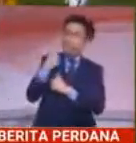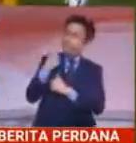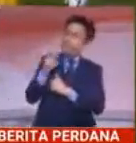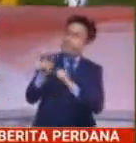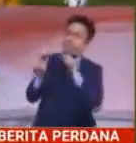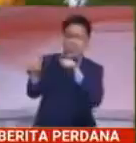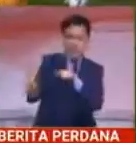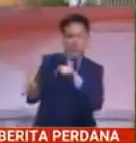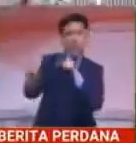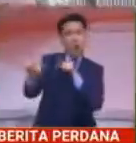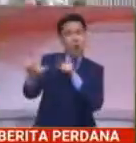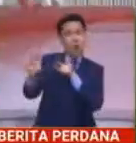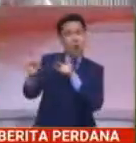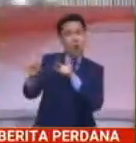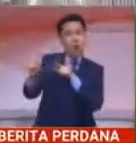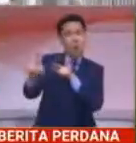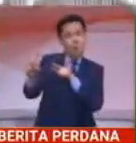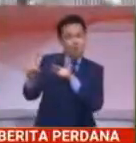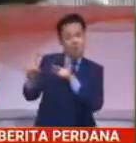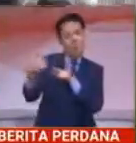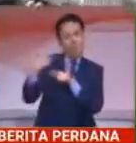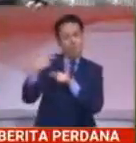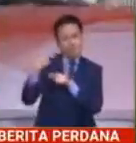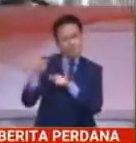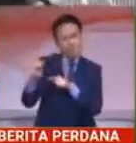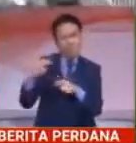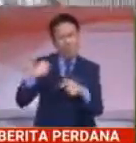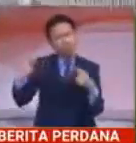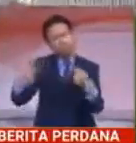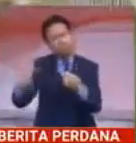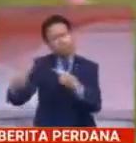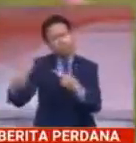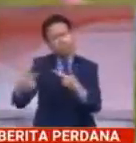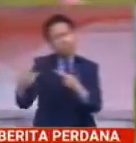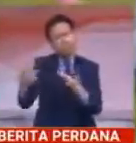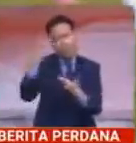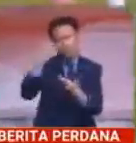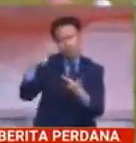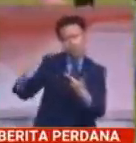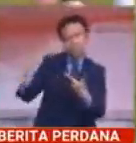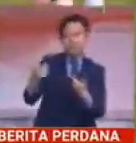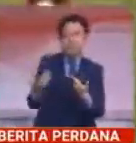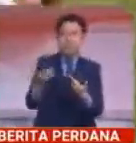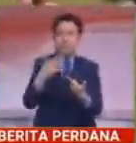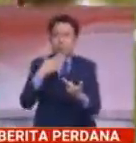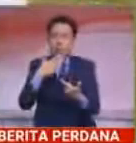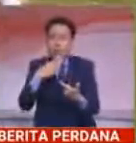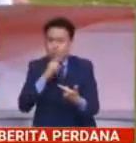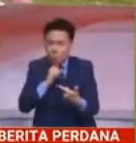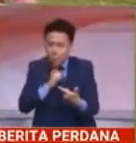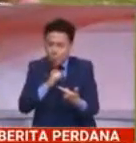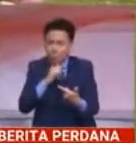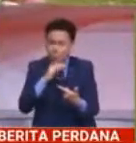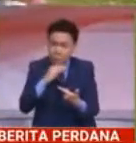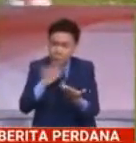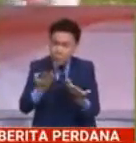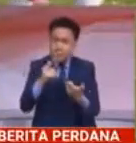Lukman menghadapi cabaran yang berbeza dengan Tab Liga waktu umur setiap budaya yang berbeda